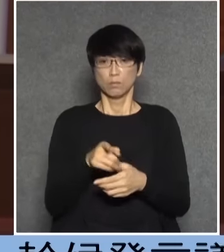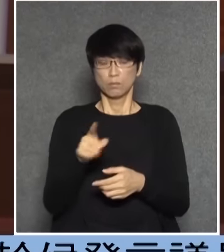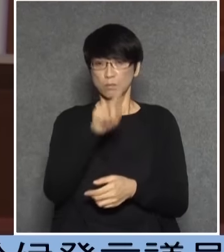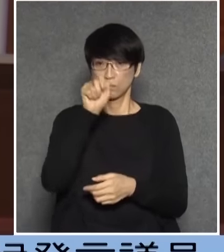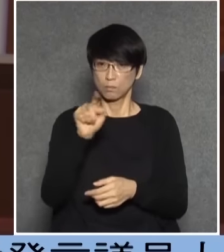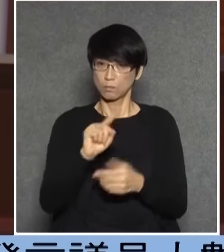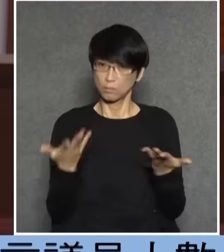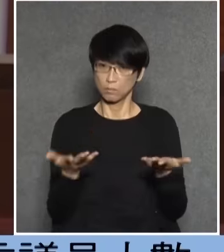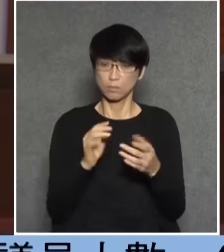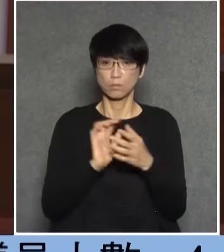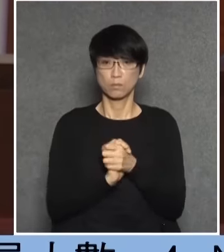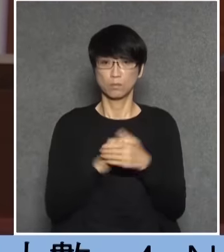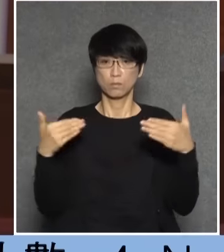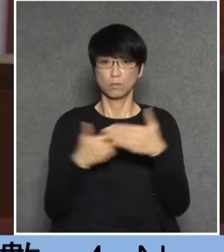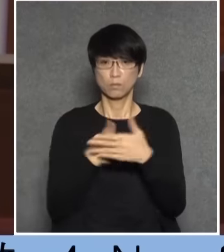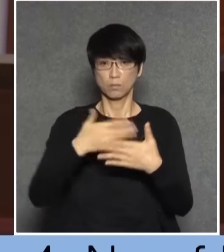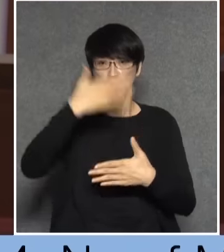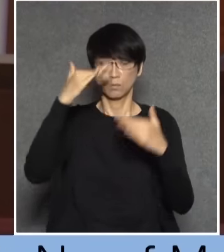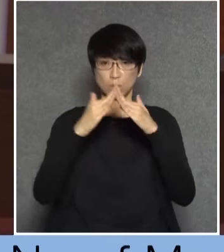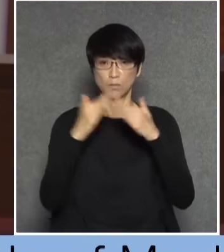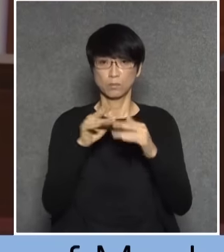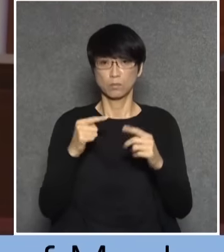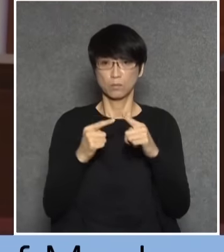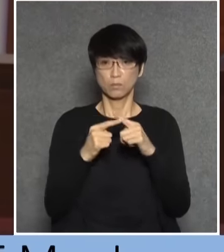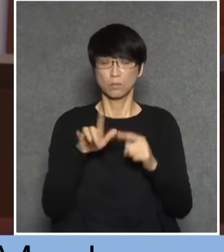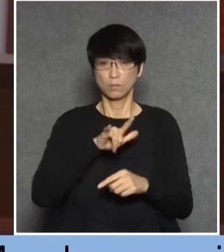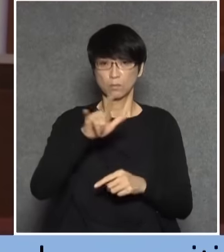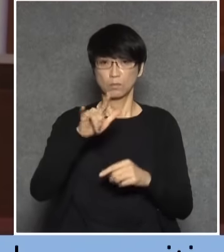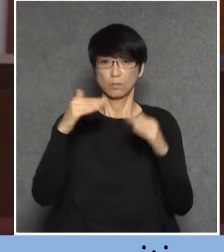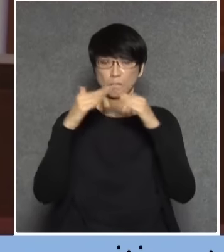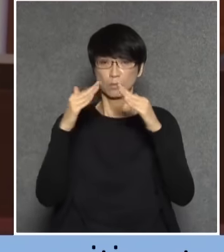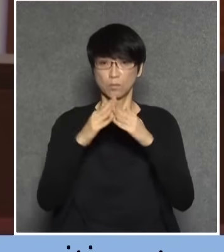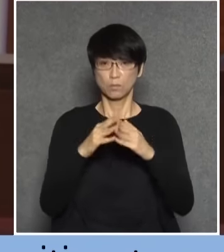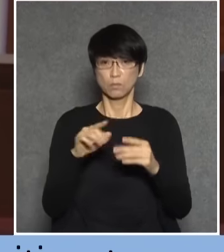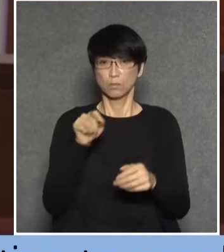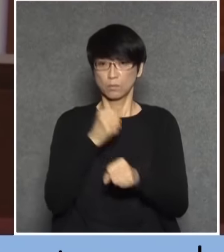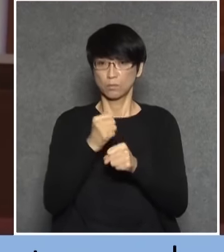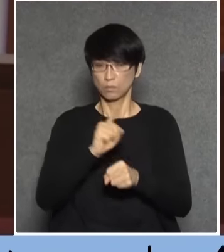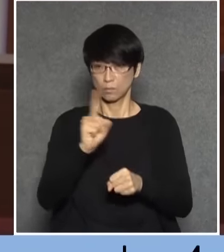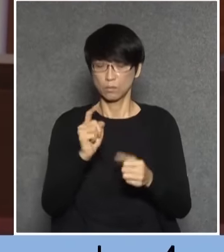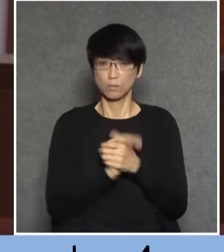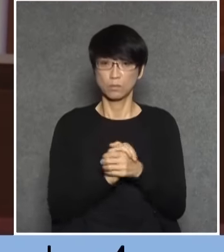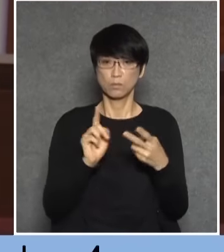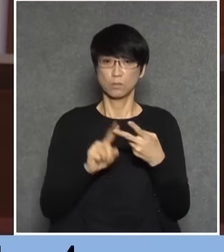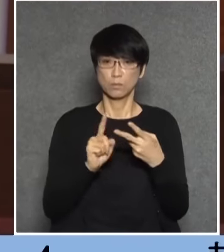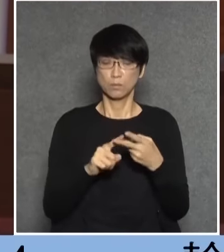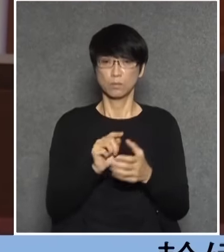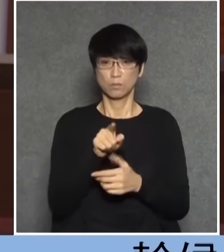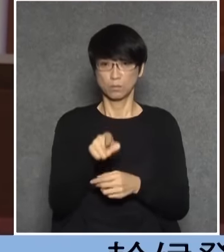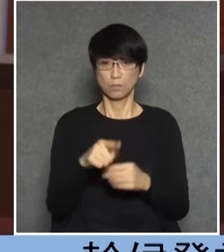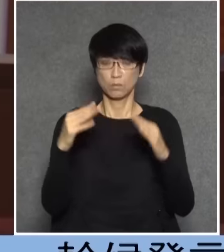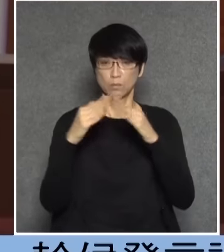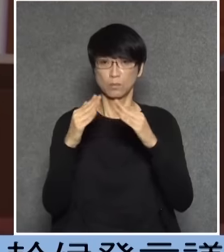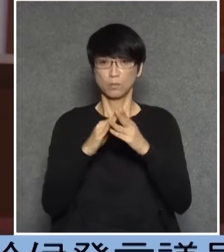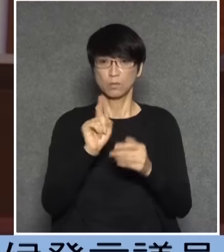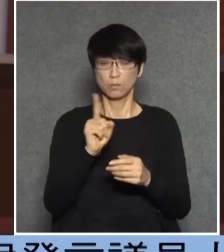何？運房局對民航處的該做法的立場為何？二、民航處在什麼情況下才會放